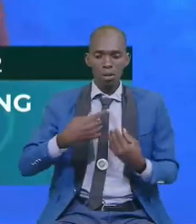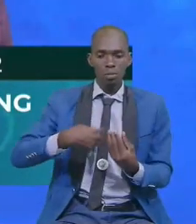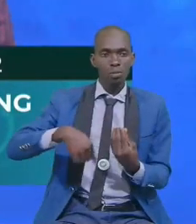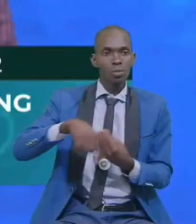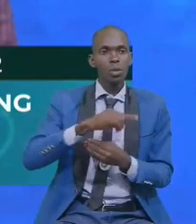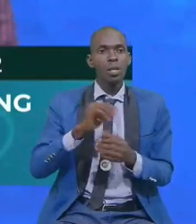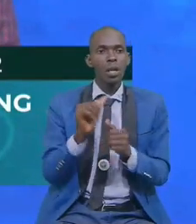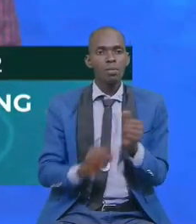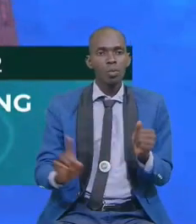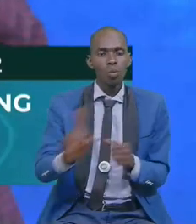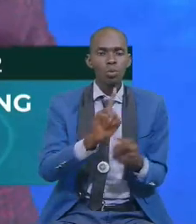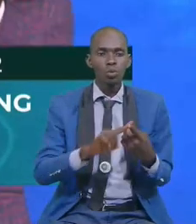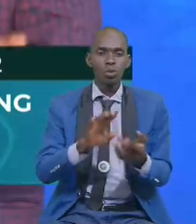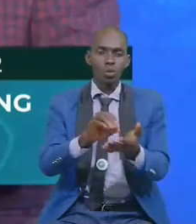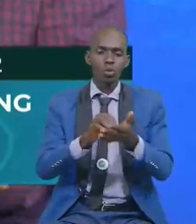Chacun suivait sa propre voie.